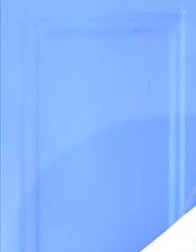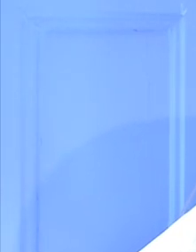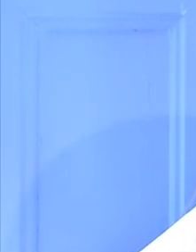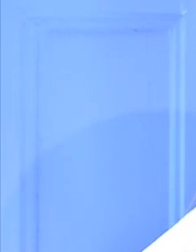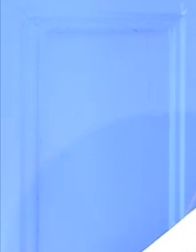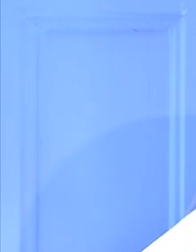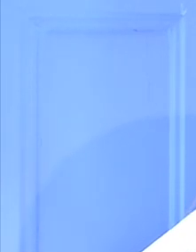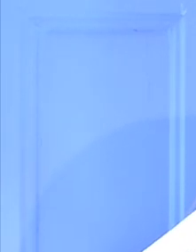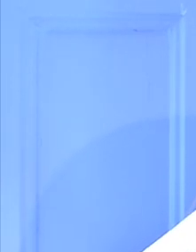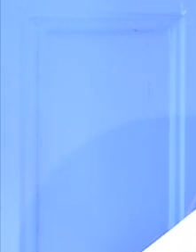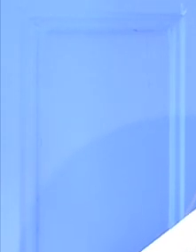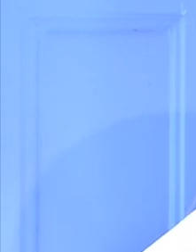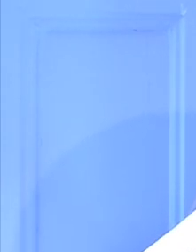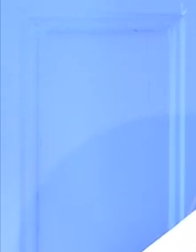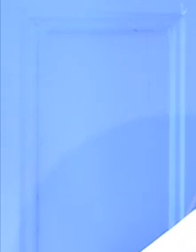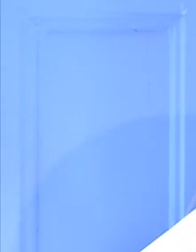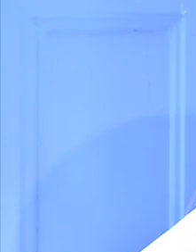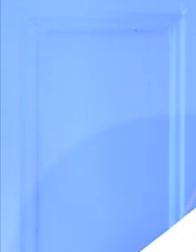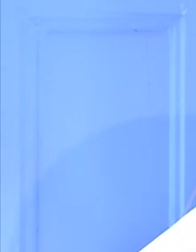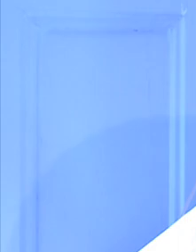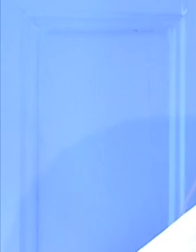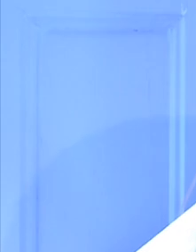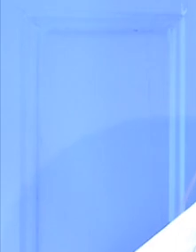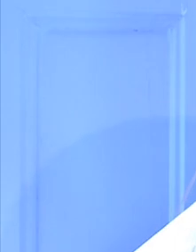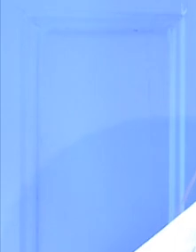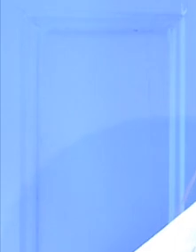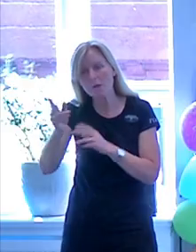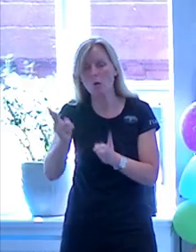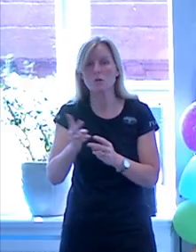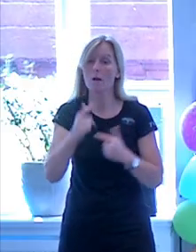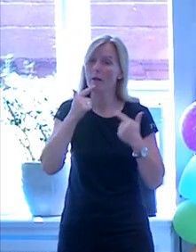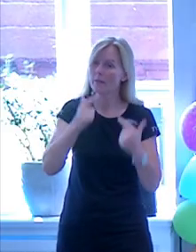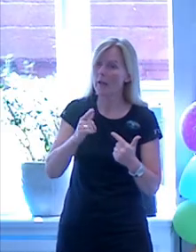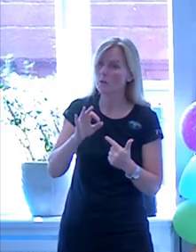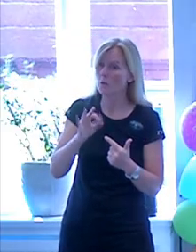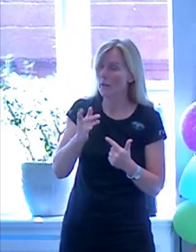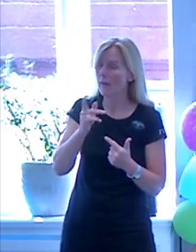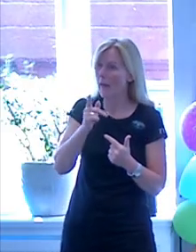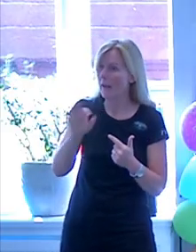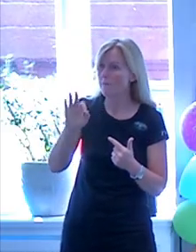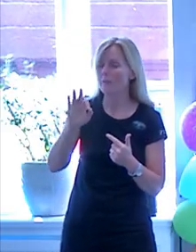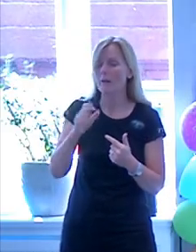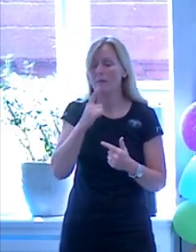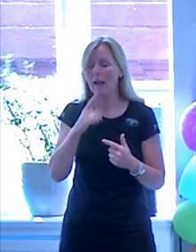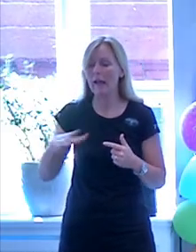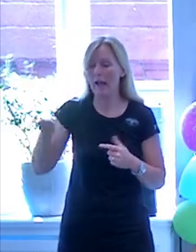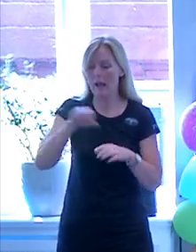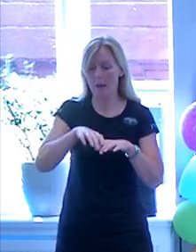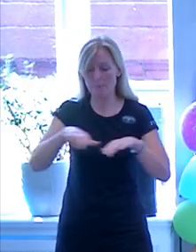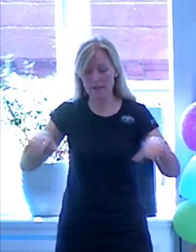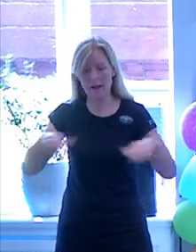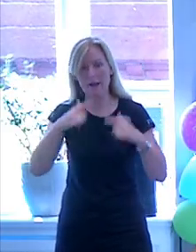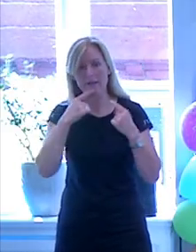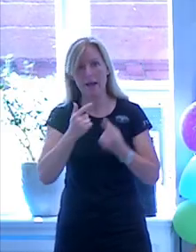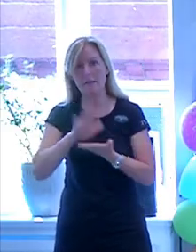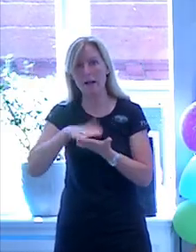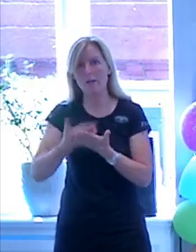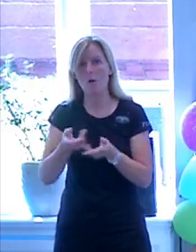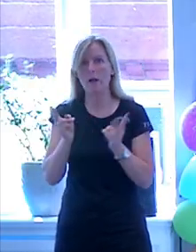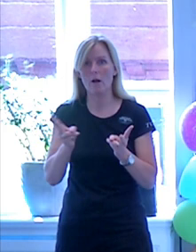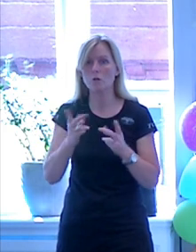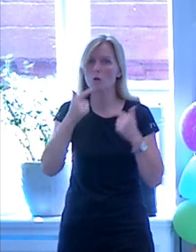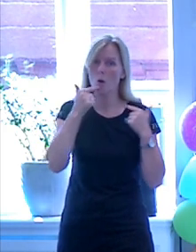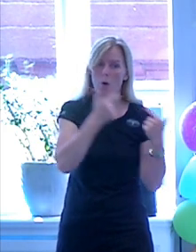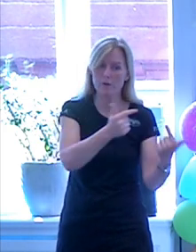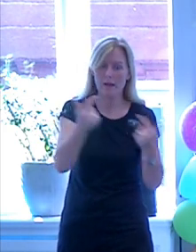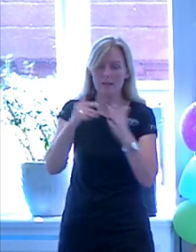så att vi kunde fortsätta jobba med detta tills utredningen är färdig. Tack så mycket, Sedat Arif. Tack alltså hela panelen. Tack till våra teckentolkare. Framförallt